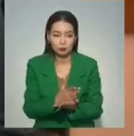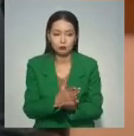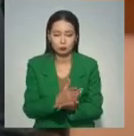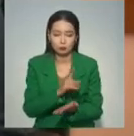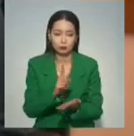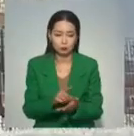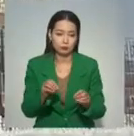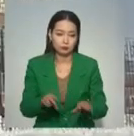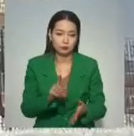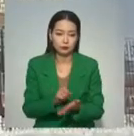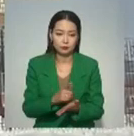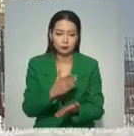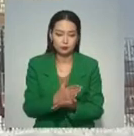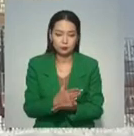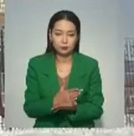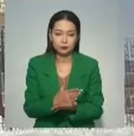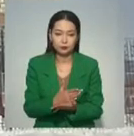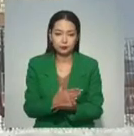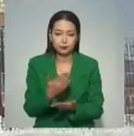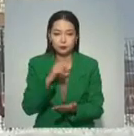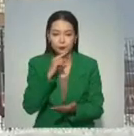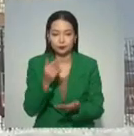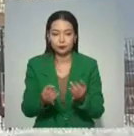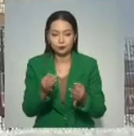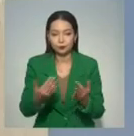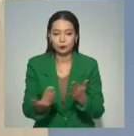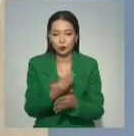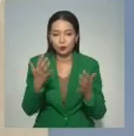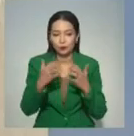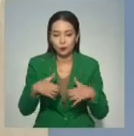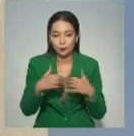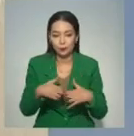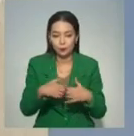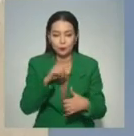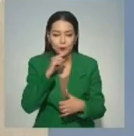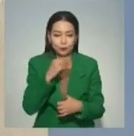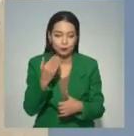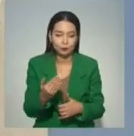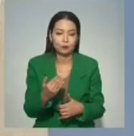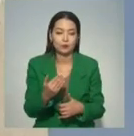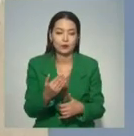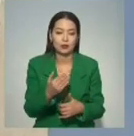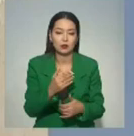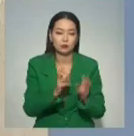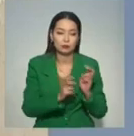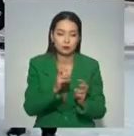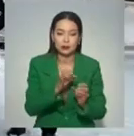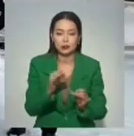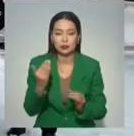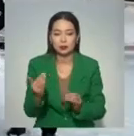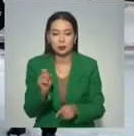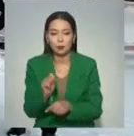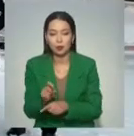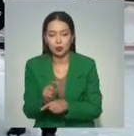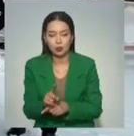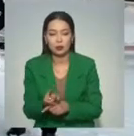такого не было официально. Сейчас в экономическом суде идут новые разбирательства между промышленным гигантом и его подрядчиком. В управляющей